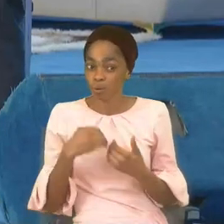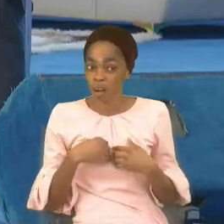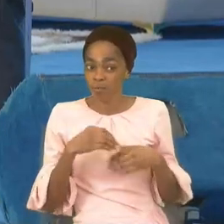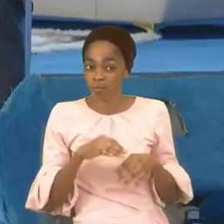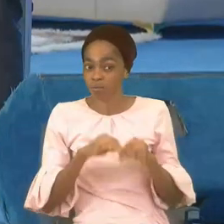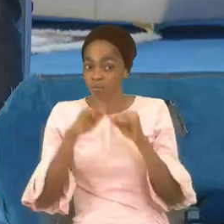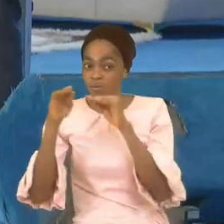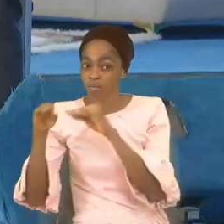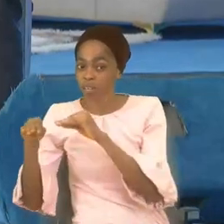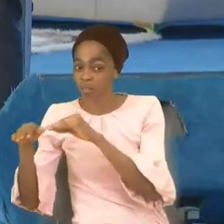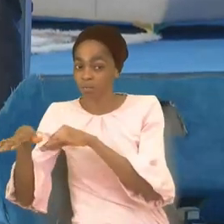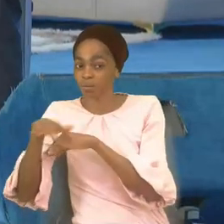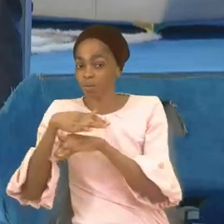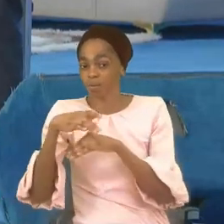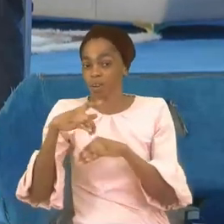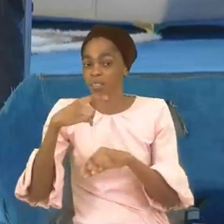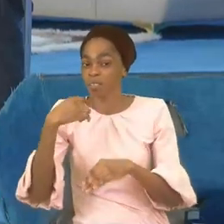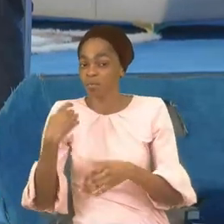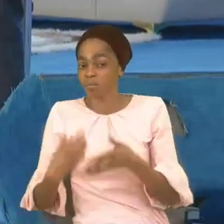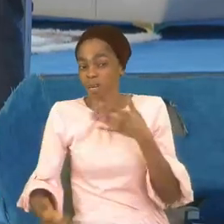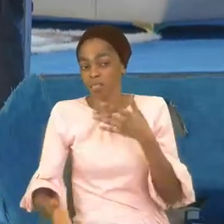de la province de Babylone,